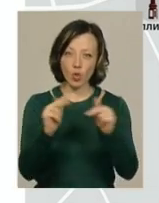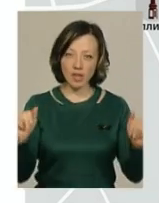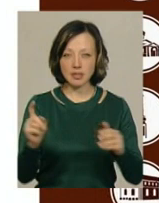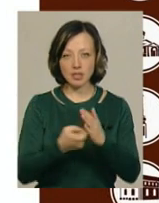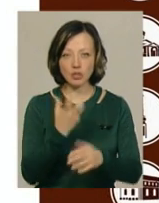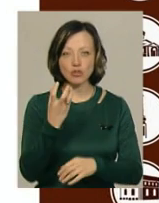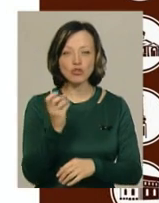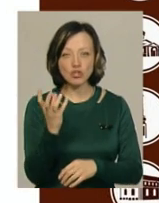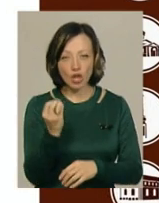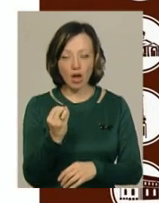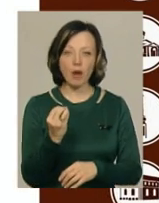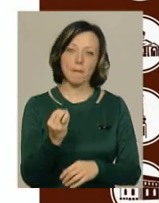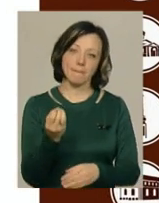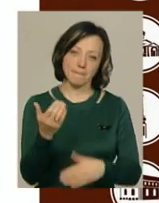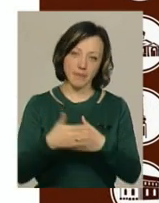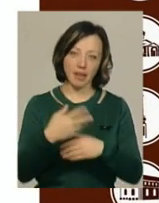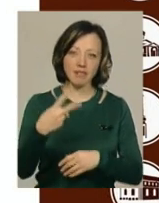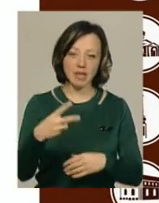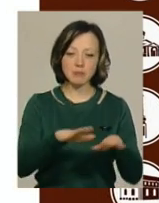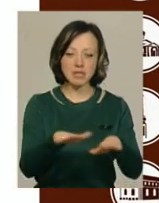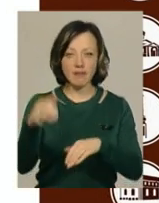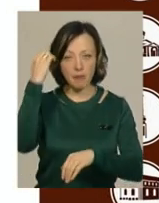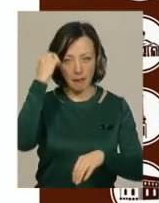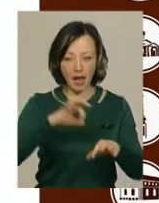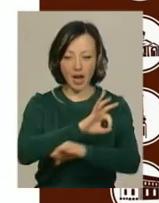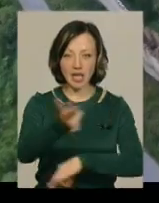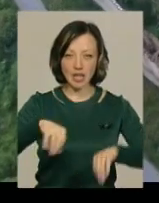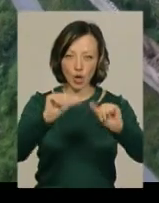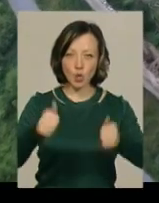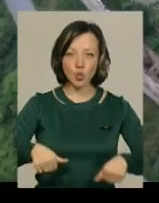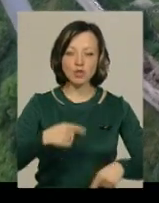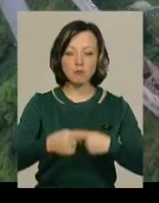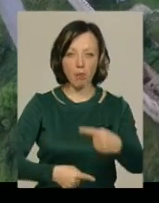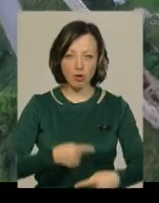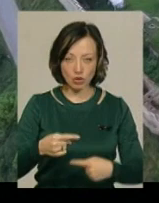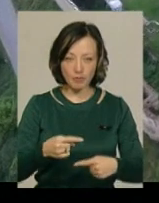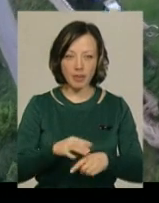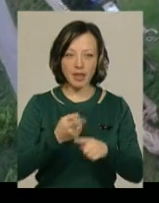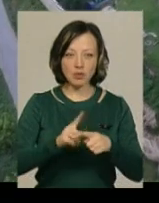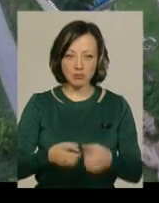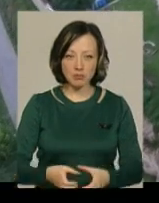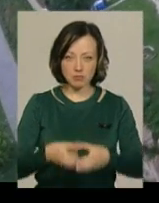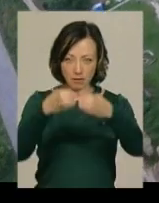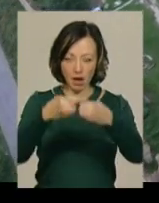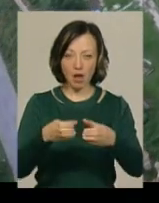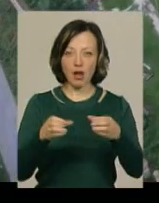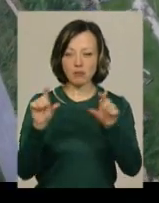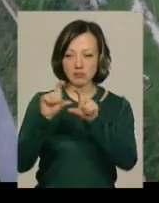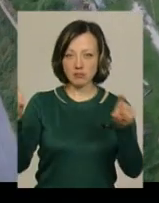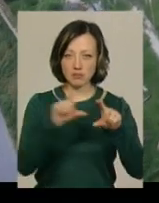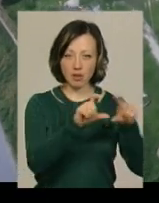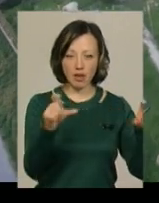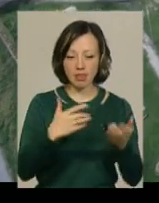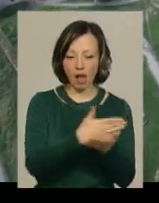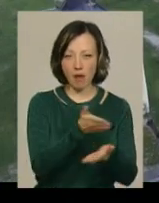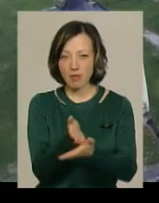дізнатися про ще майже 20 місцевих пам'яток архітектурної спадщини. На пілоні, окрім карти, нанесені пам'ятки з